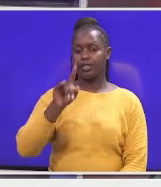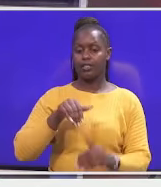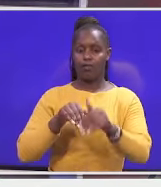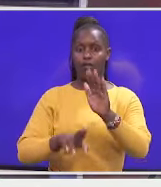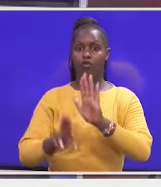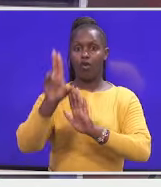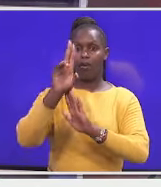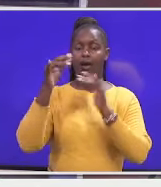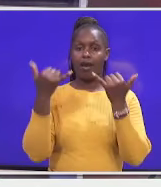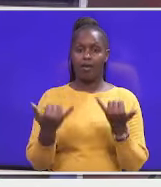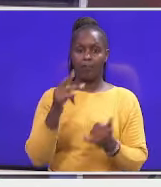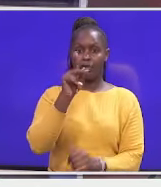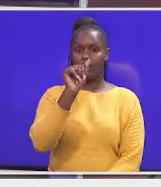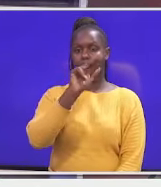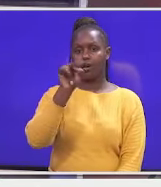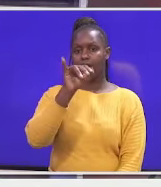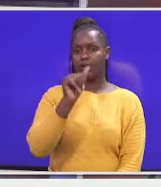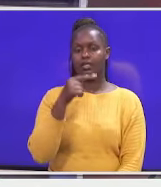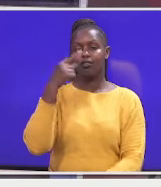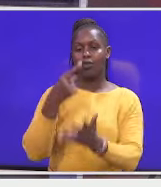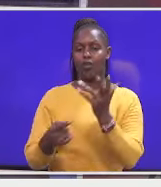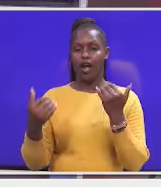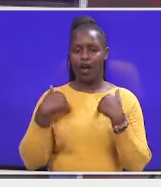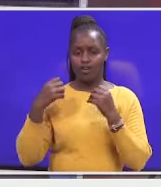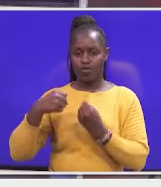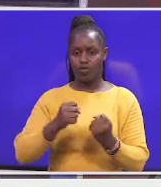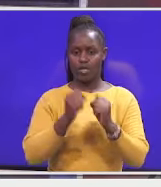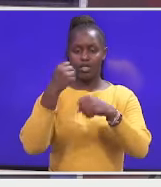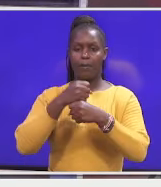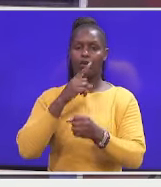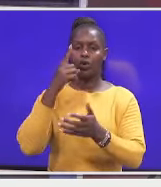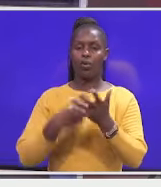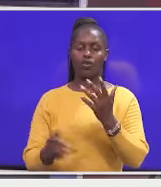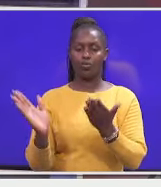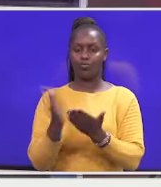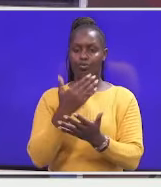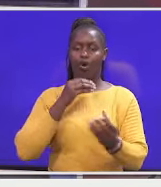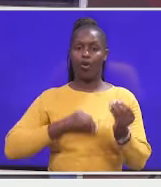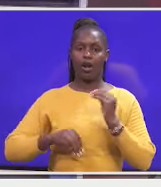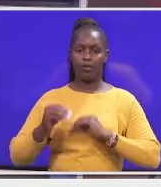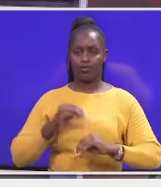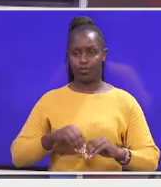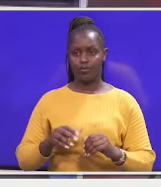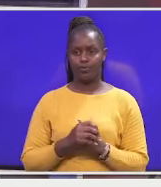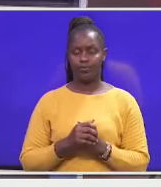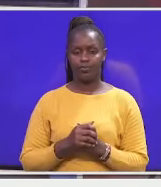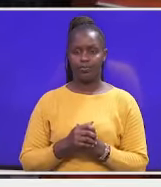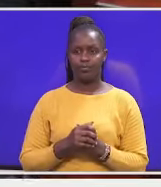Kanja amesema ataweka mikakati kabambe kukabiliana na ufisadi katika idara hiyo ya